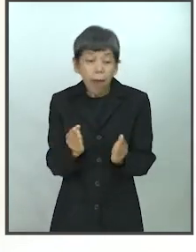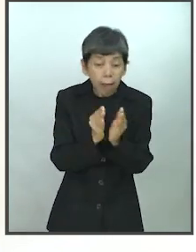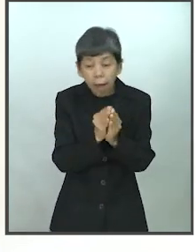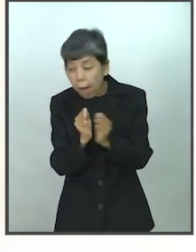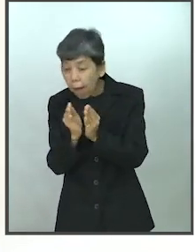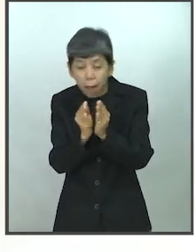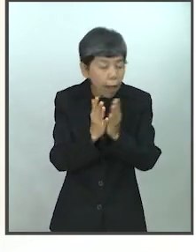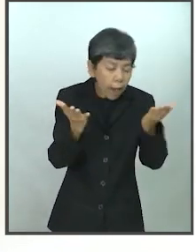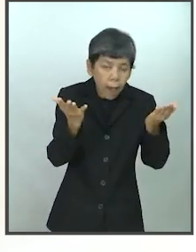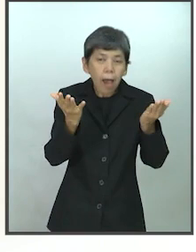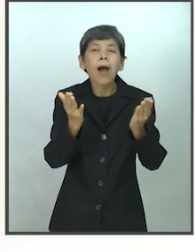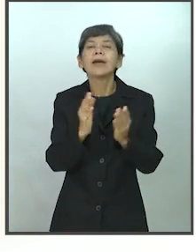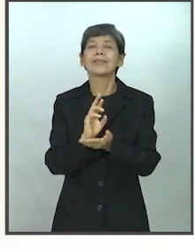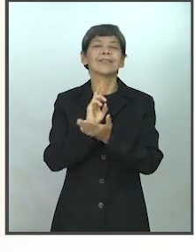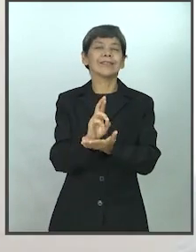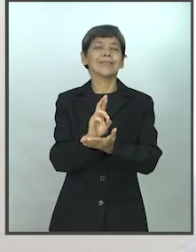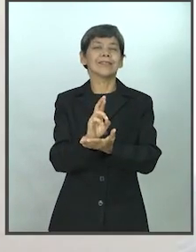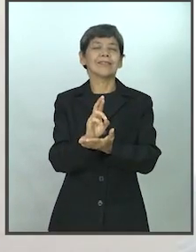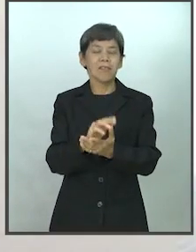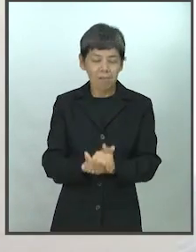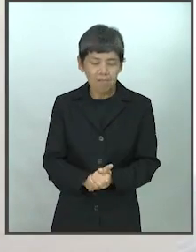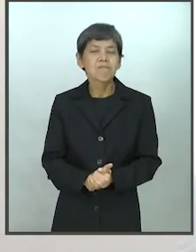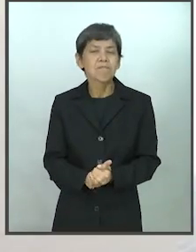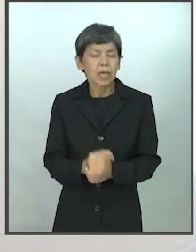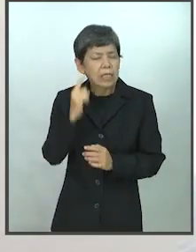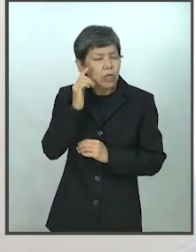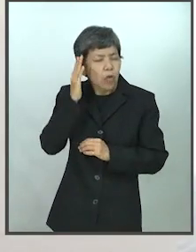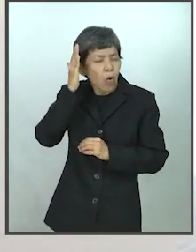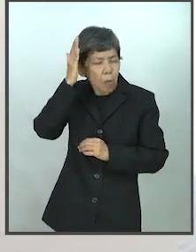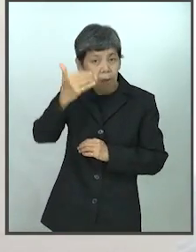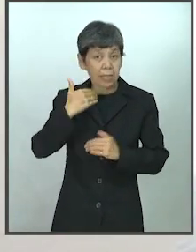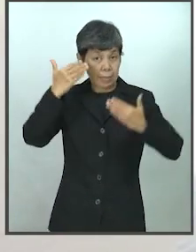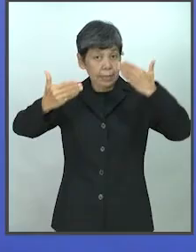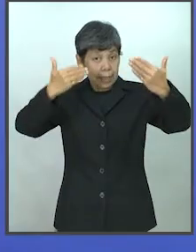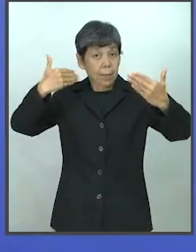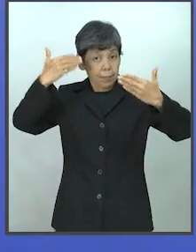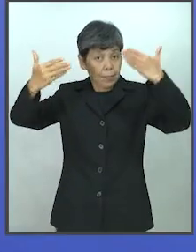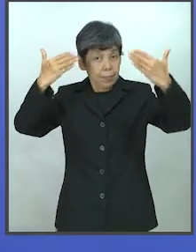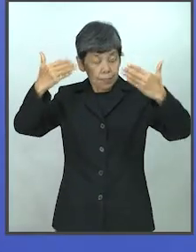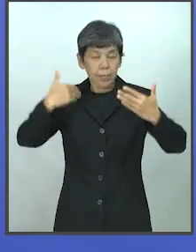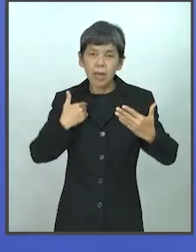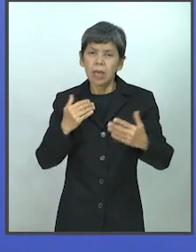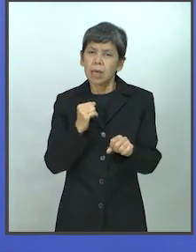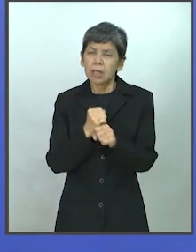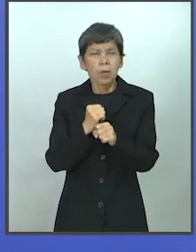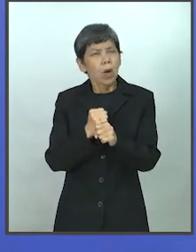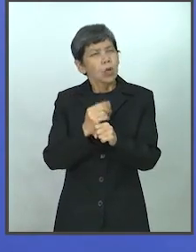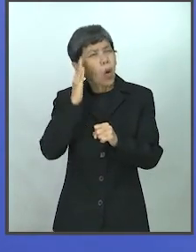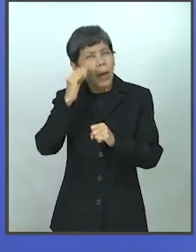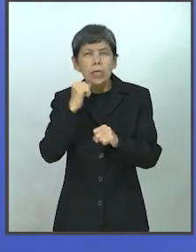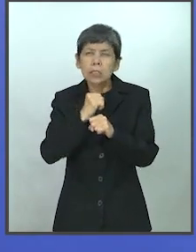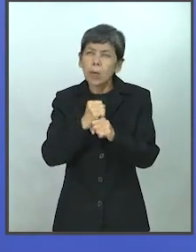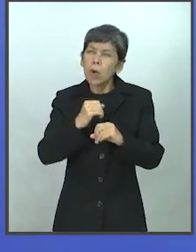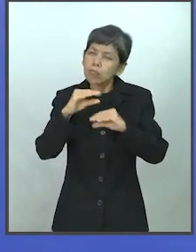ไรก็รับรางวัลไป ครับแล้วก็อนาคตเนี่ยฮะเรามีกิจกรรมหรือว่าโครงงานอะไรที่จะช่ว